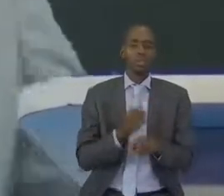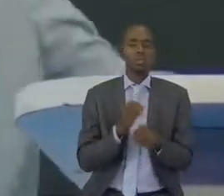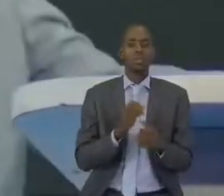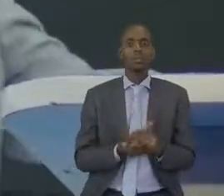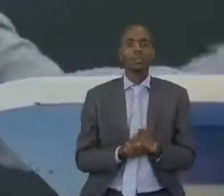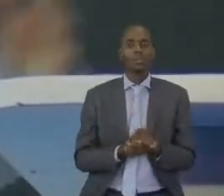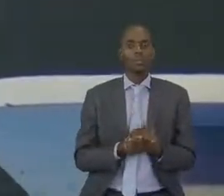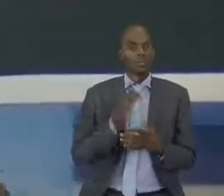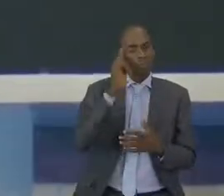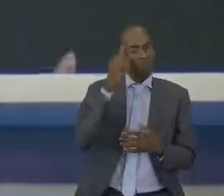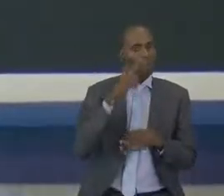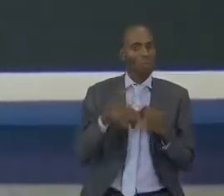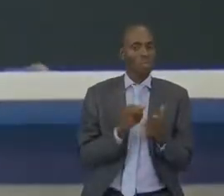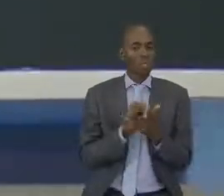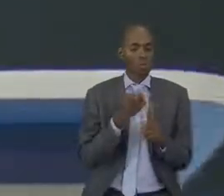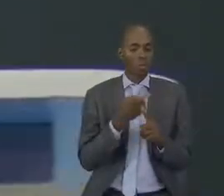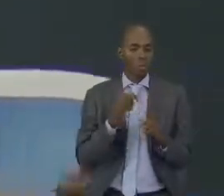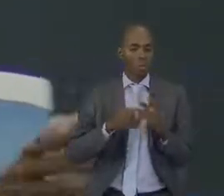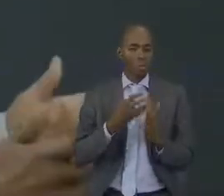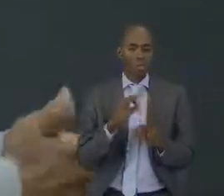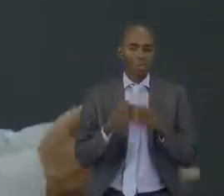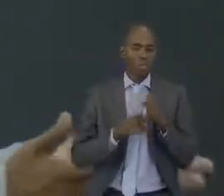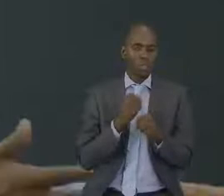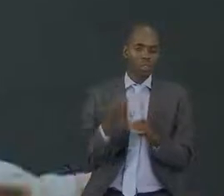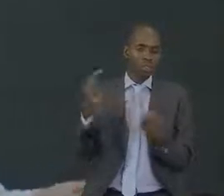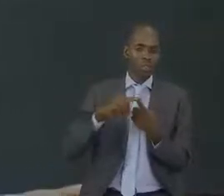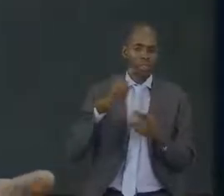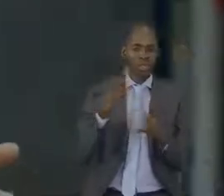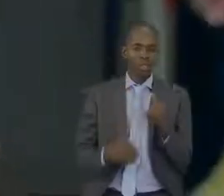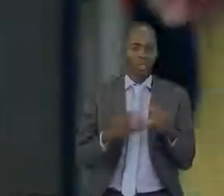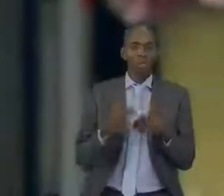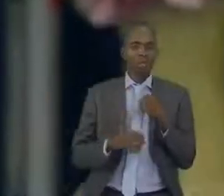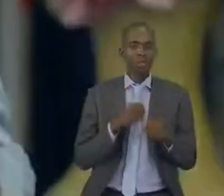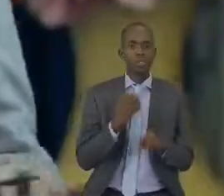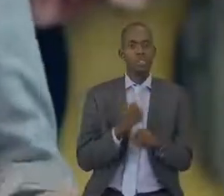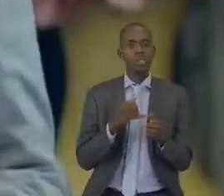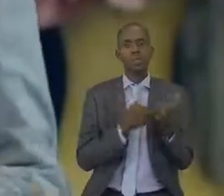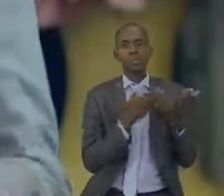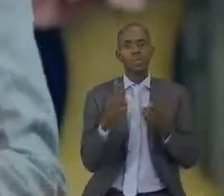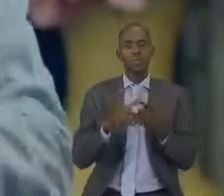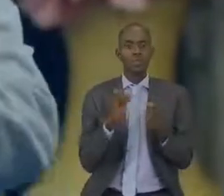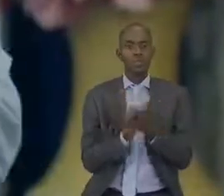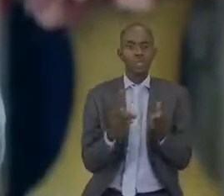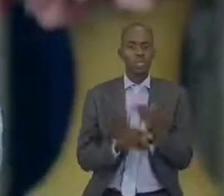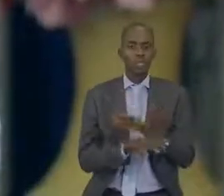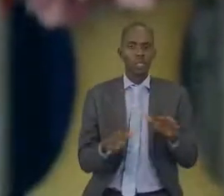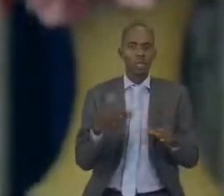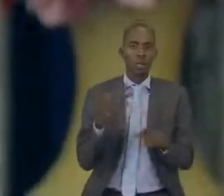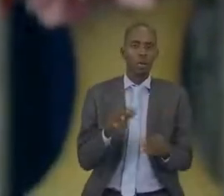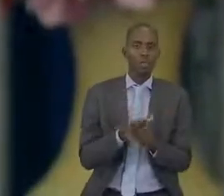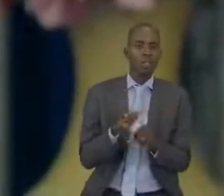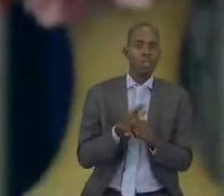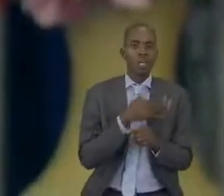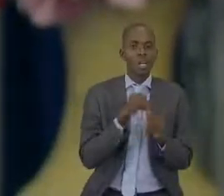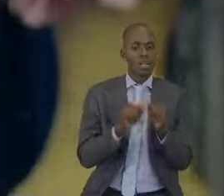Pense à cela, du commencement jusqu'à la fin de l'année, et t'amène dans ce pays de suffisance, et tout besoin de